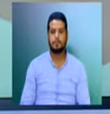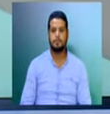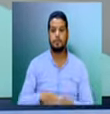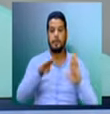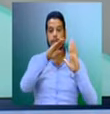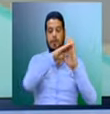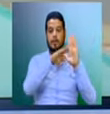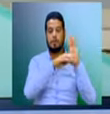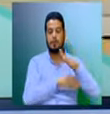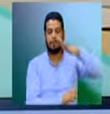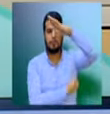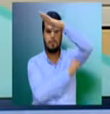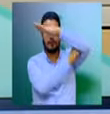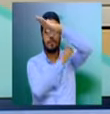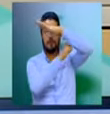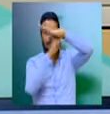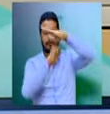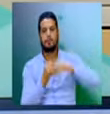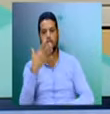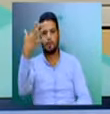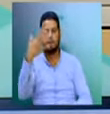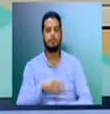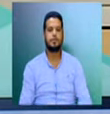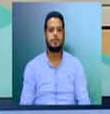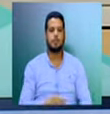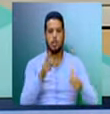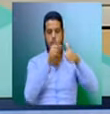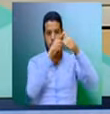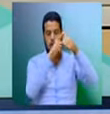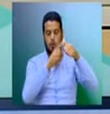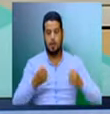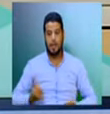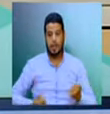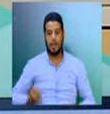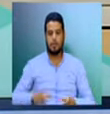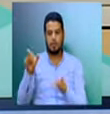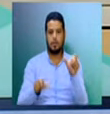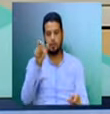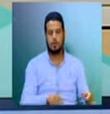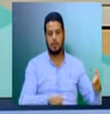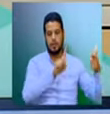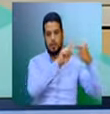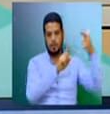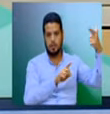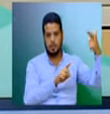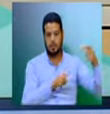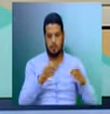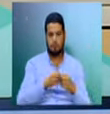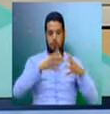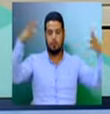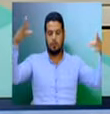المحور الأول هو محور خدمة المواطنين. المحور الثاني يشمل أو يتناول التنمية